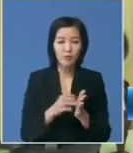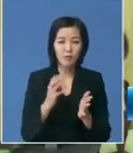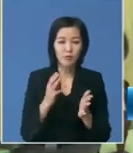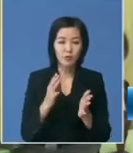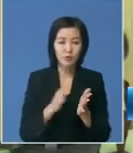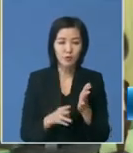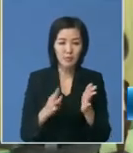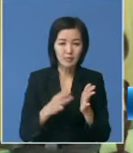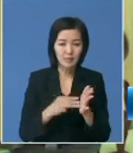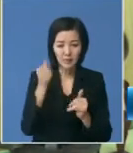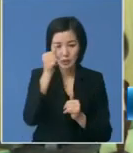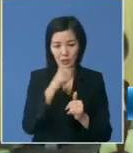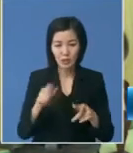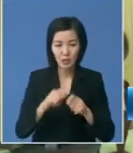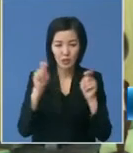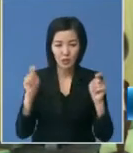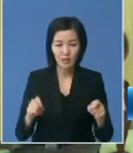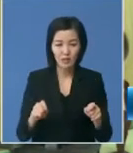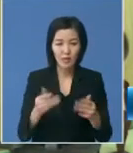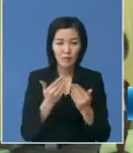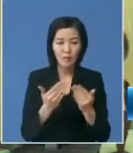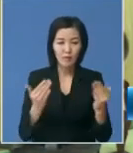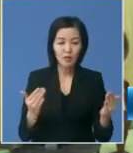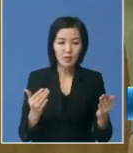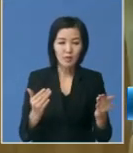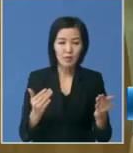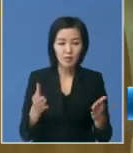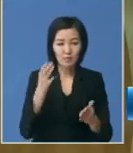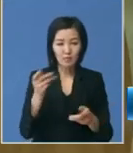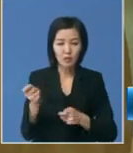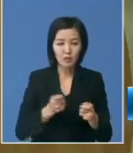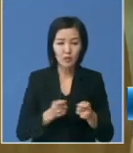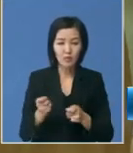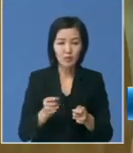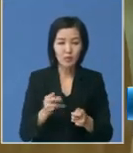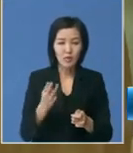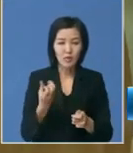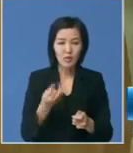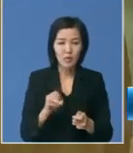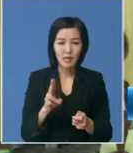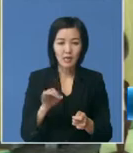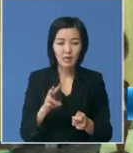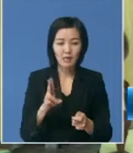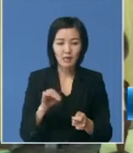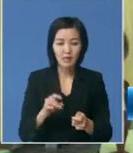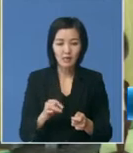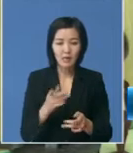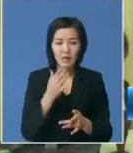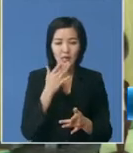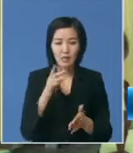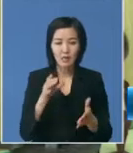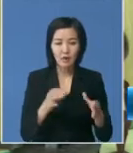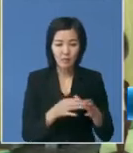жылы ашылды. Мұражайдың ғылыми жетекшісі Байқонысова Рымке Шайкенқызы. Этнографиялық бөлім